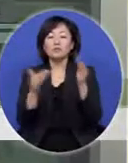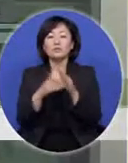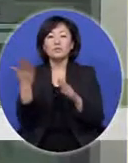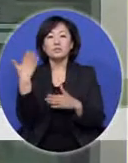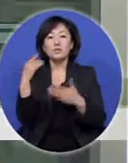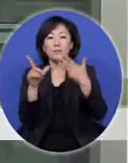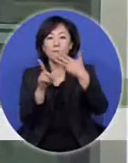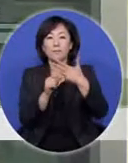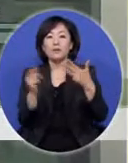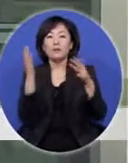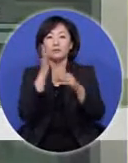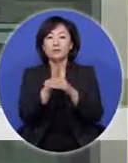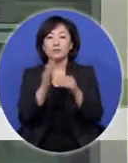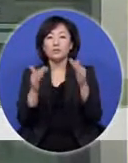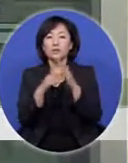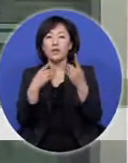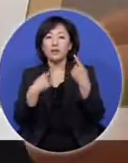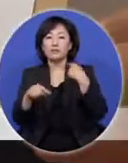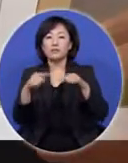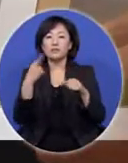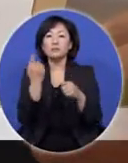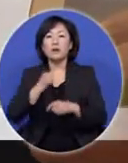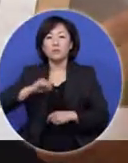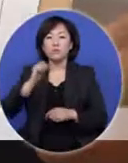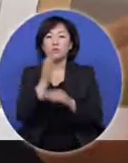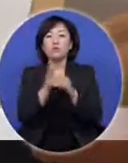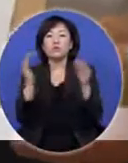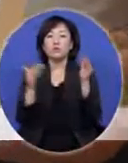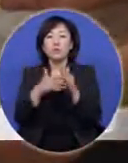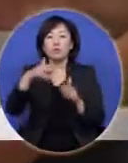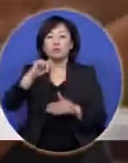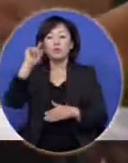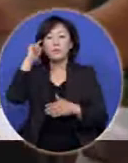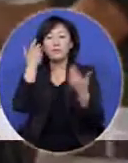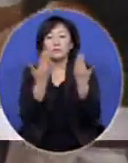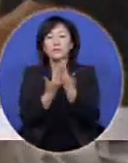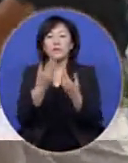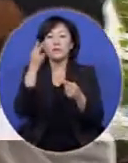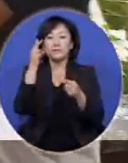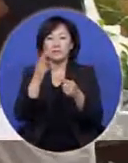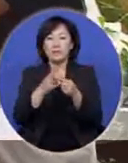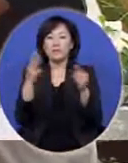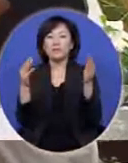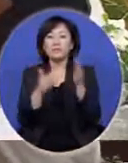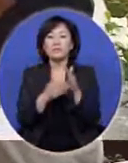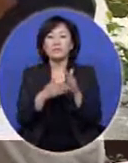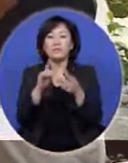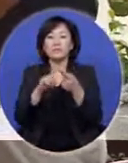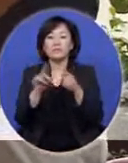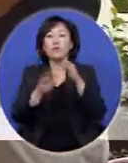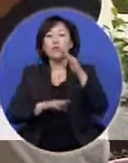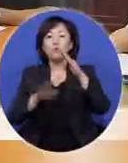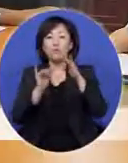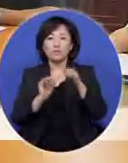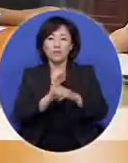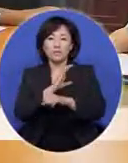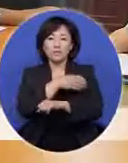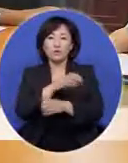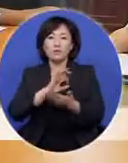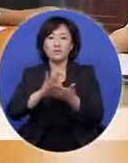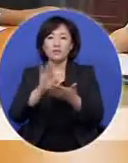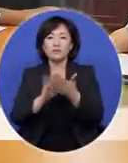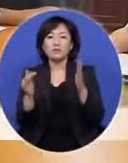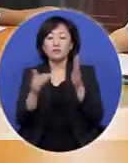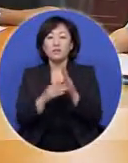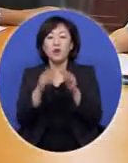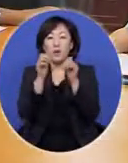8월 울산시 행정심판에 불복하고 코스트코의 건축 허가를 세 차례나 반려한 행위가 공무원의 직권남용에 해당하는지